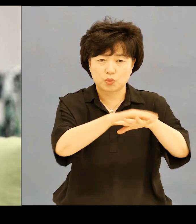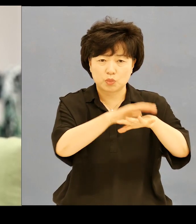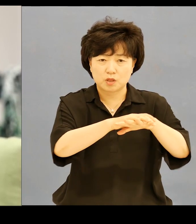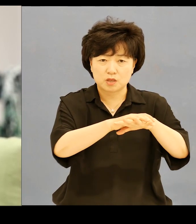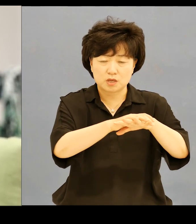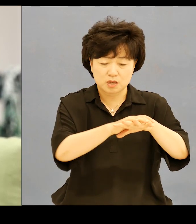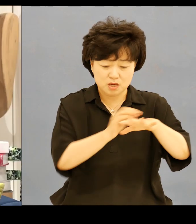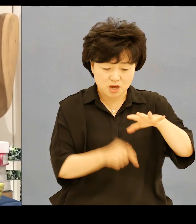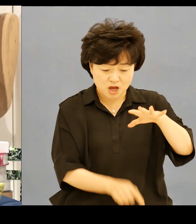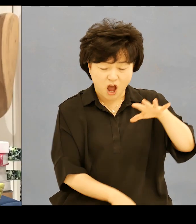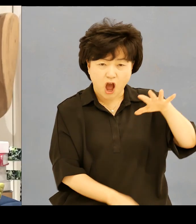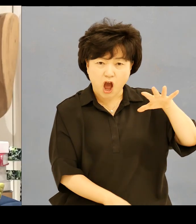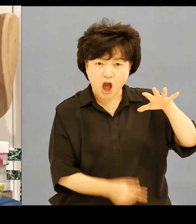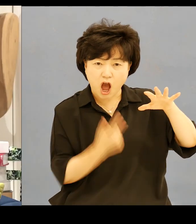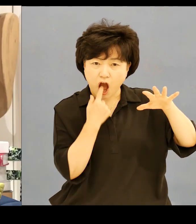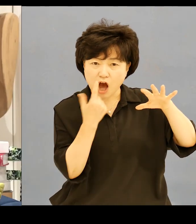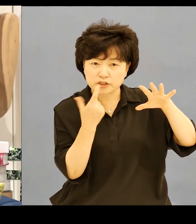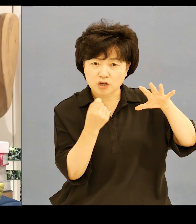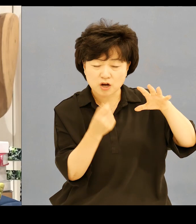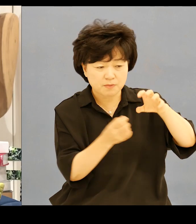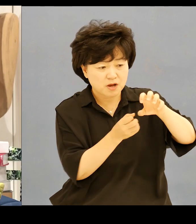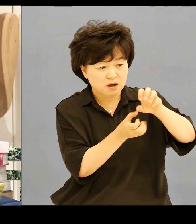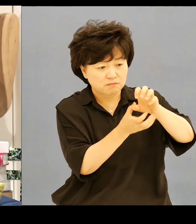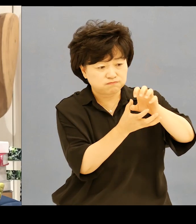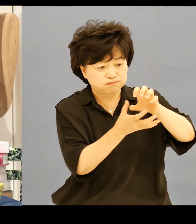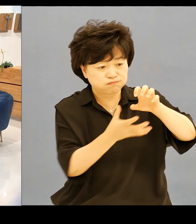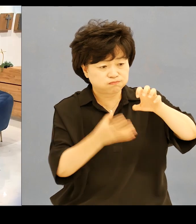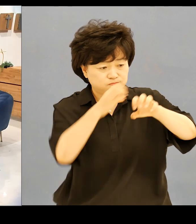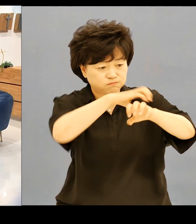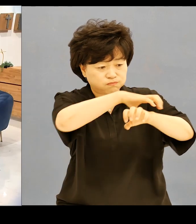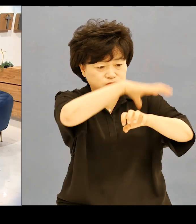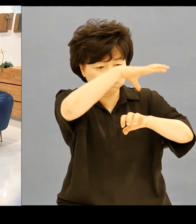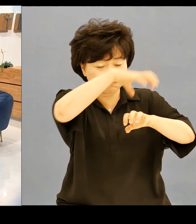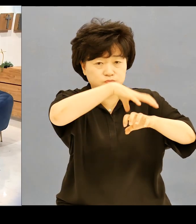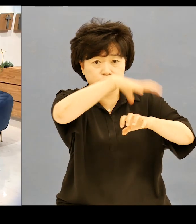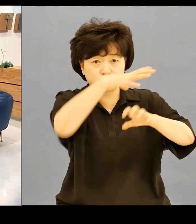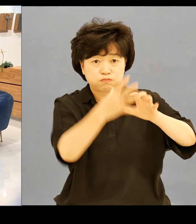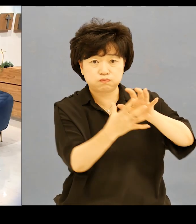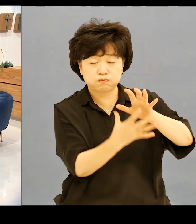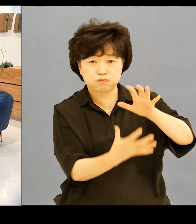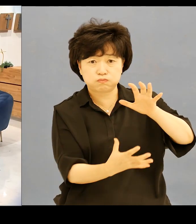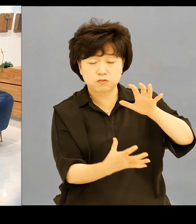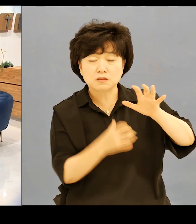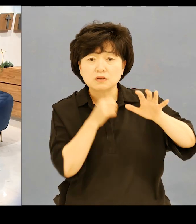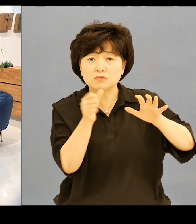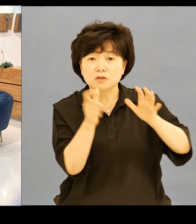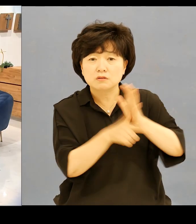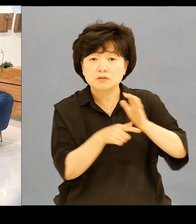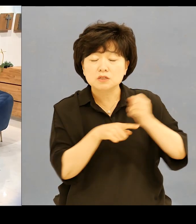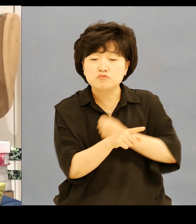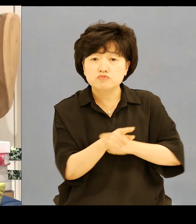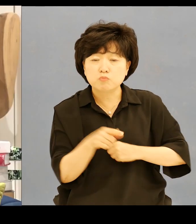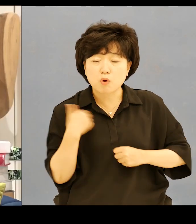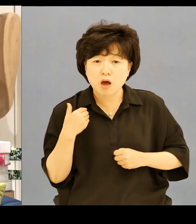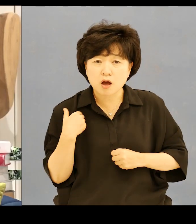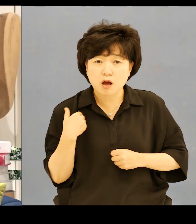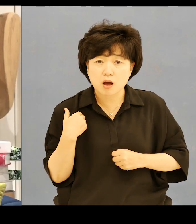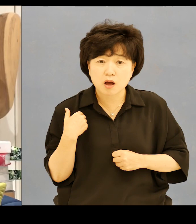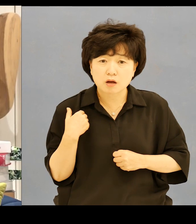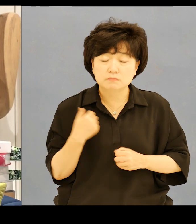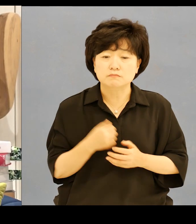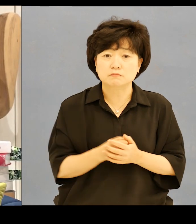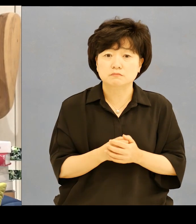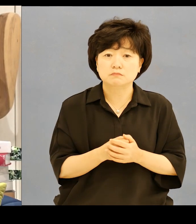허벅지만큼 점점 커지는 병이에요. 네. 네. 그 5살 때부터 이유 없이 그냥 그렇게 된 거죠? 네,